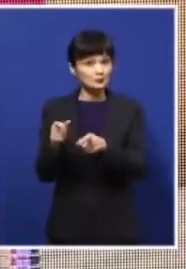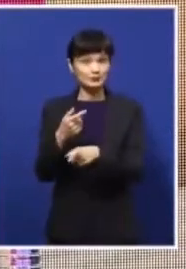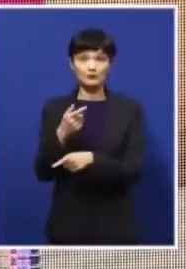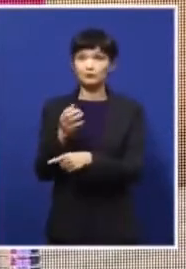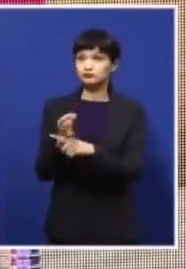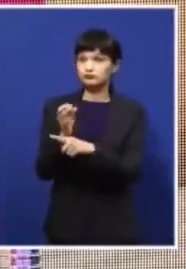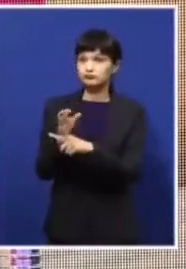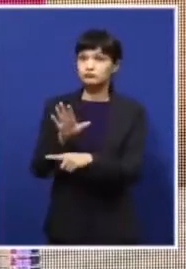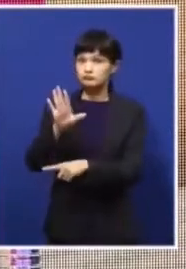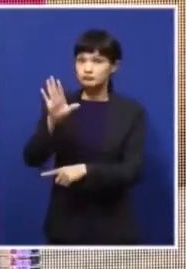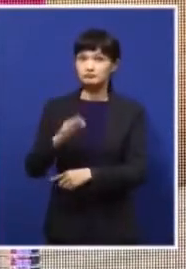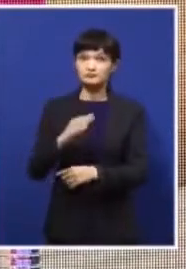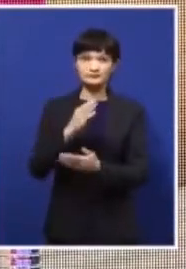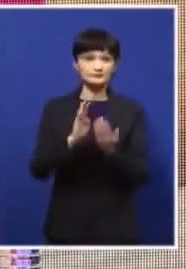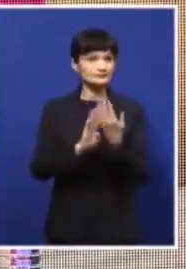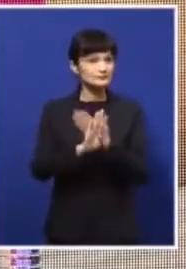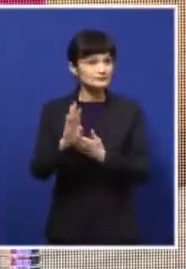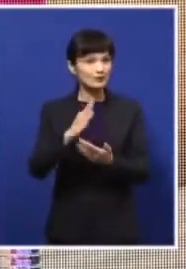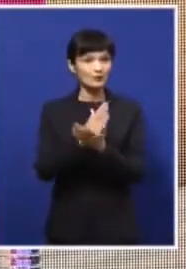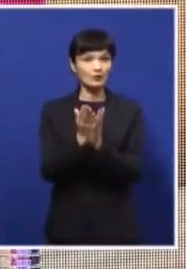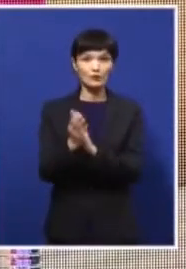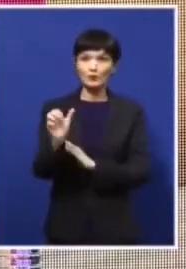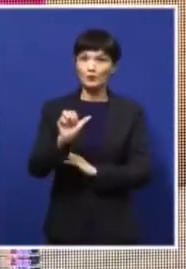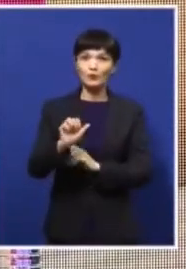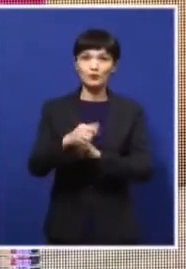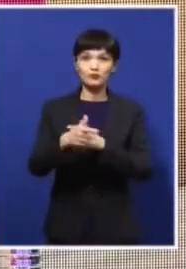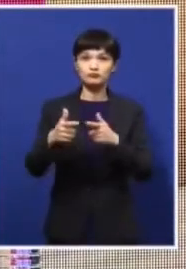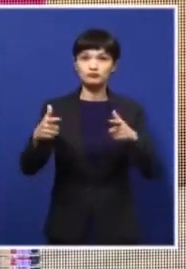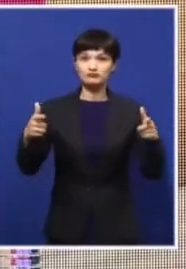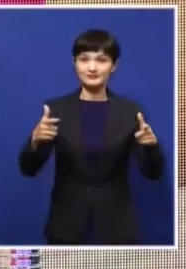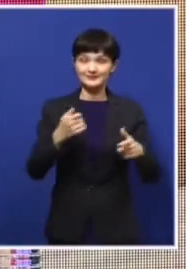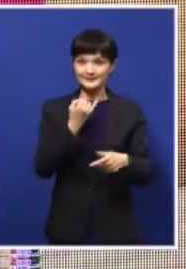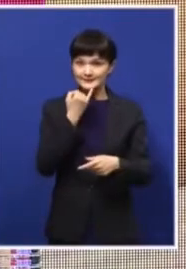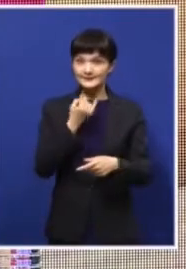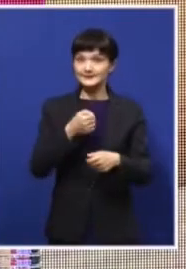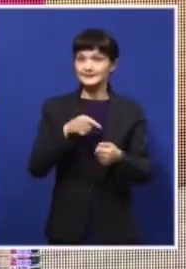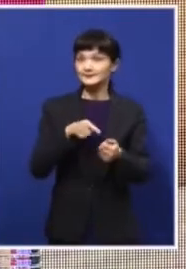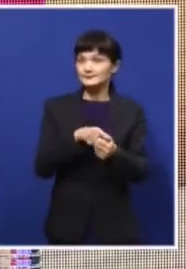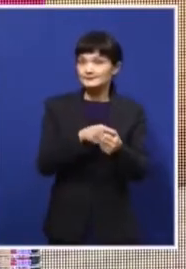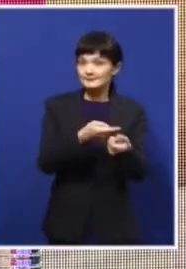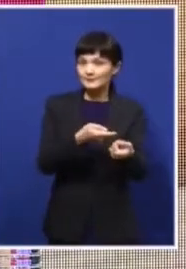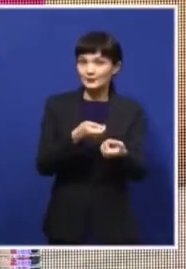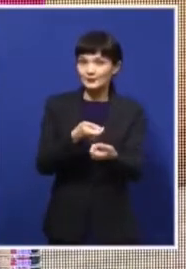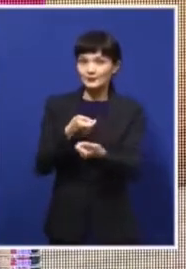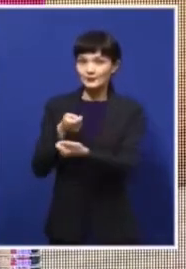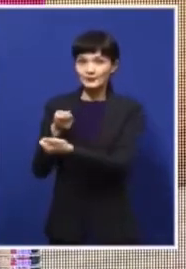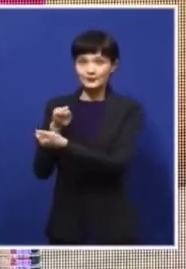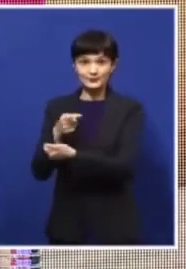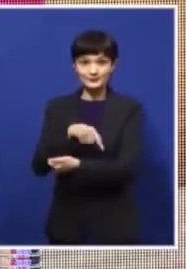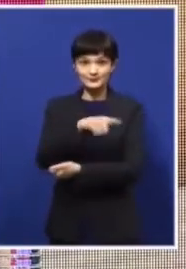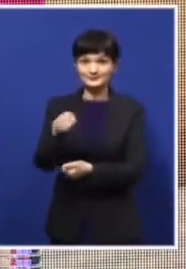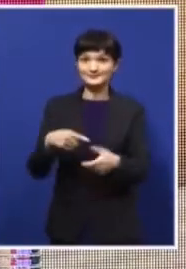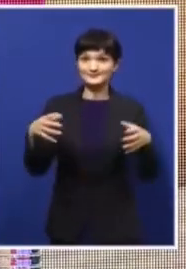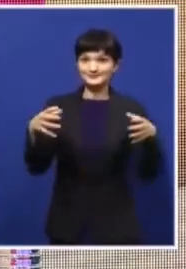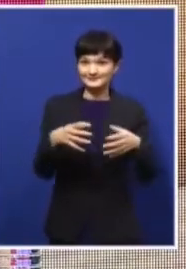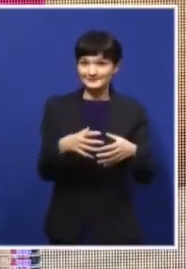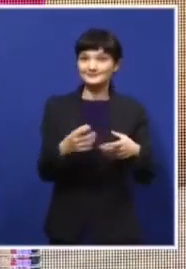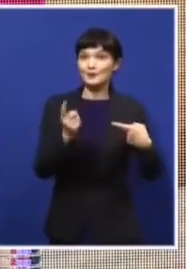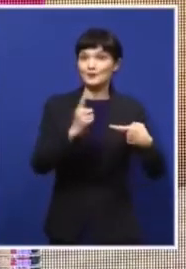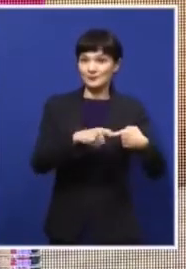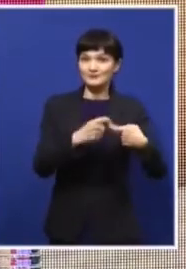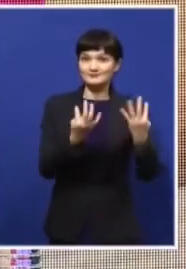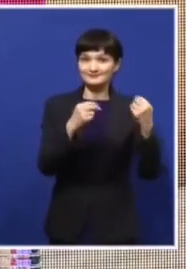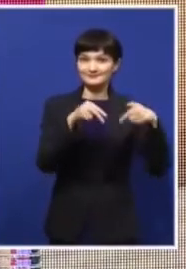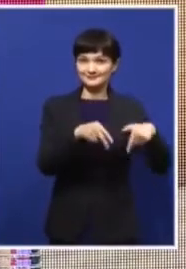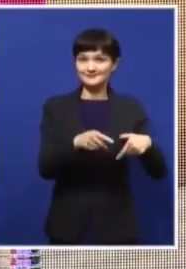他五种类各种来吸引哈、所有的持卡人共同用这个数位的方式来消费，因为这个